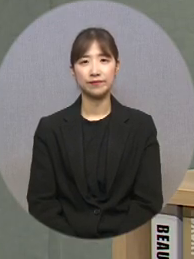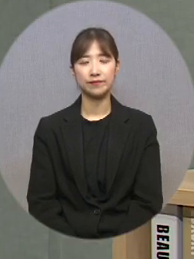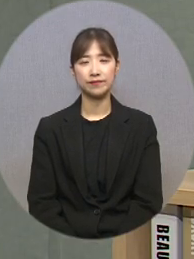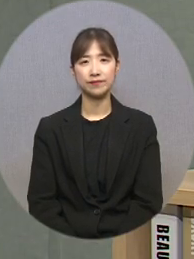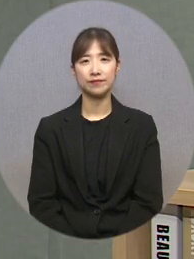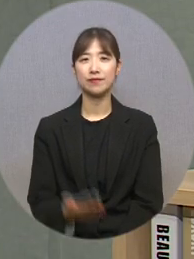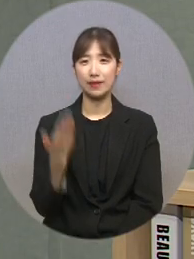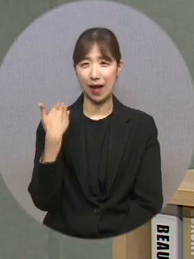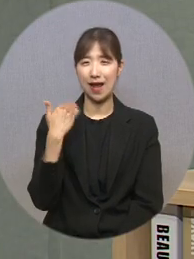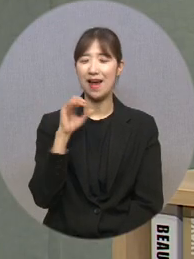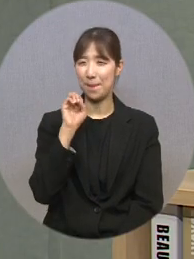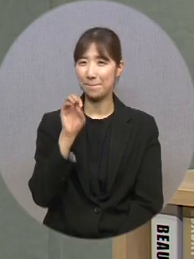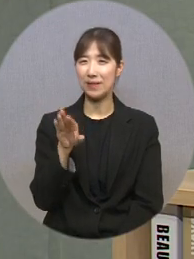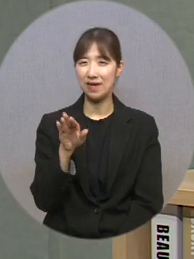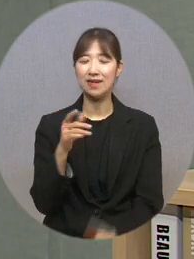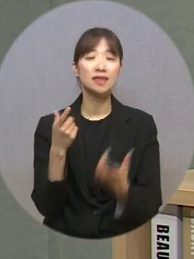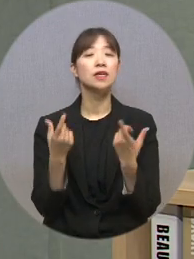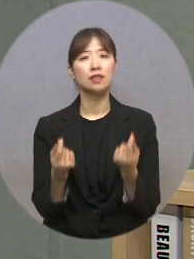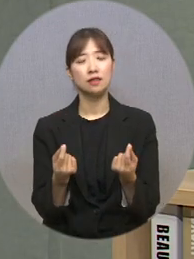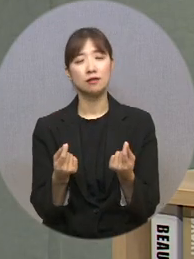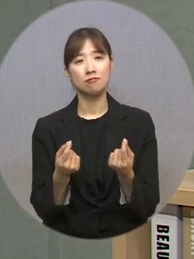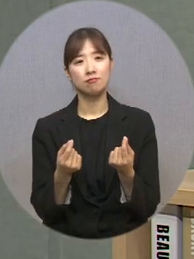아까 잠깐도 얘기했지만은